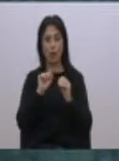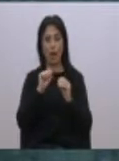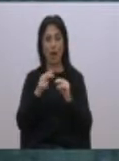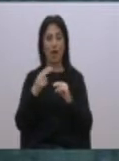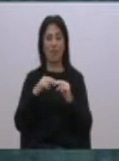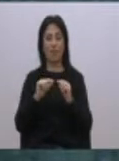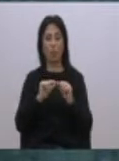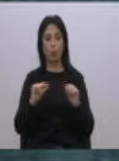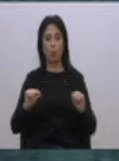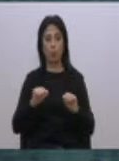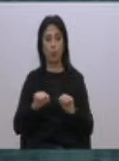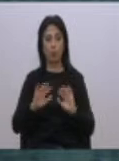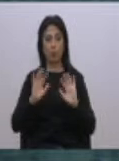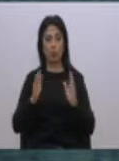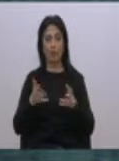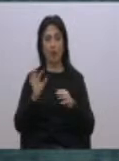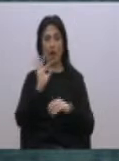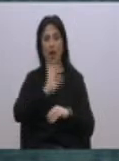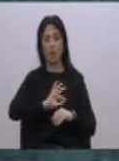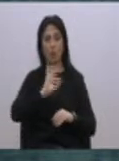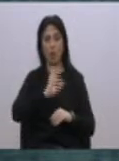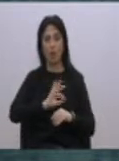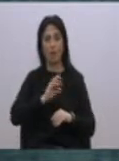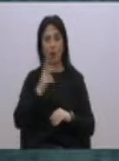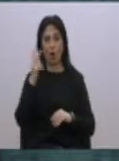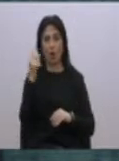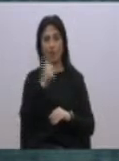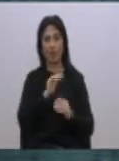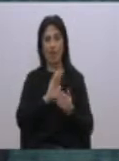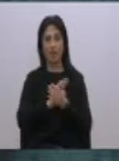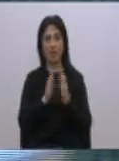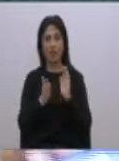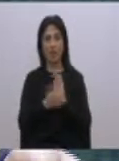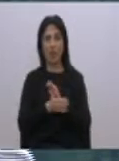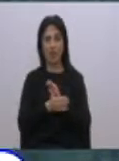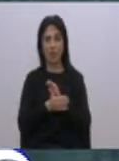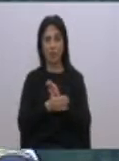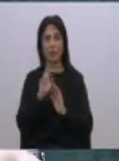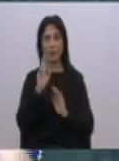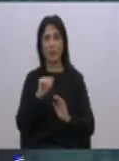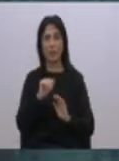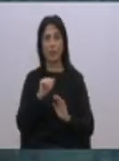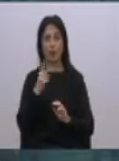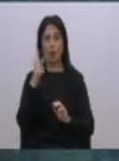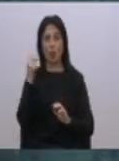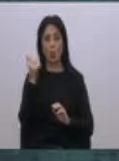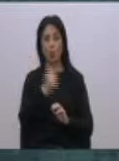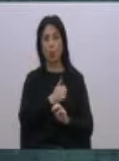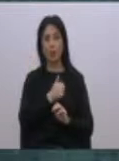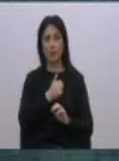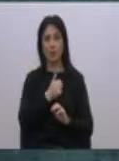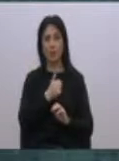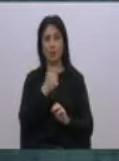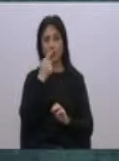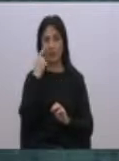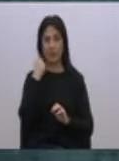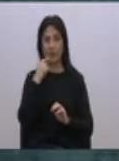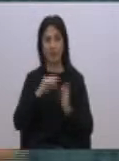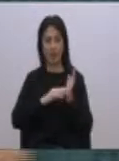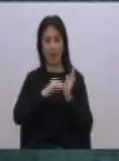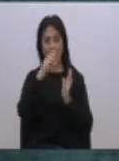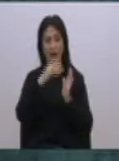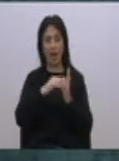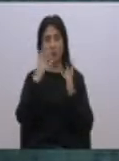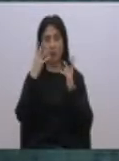puncte aris. Nu mi-am șamșen tot și camoi că neba. Urcu iriani vada. Da, oricuira, ce-am tăcut calendarul